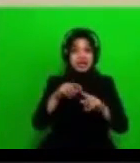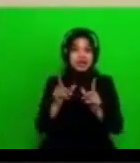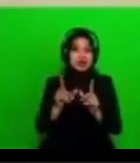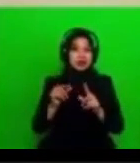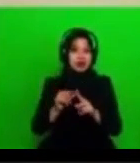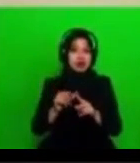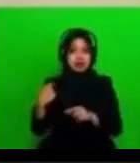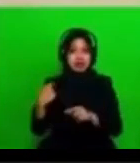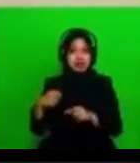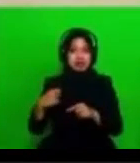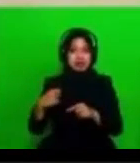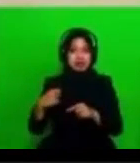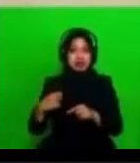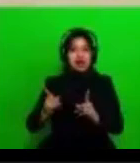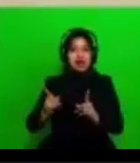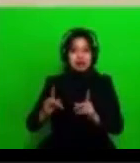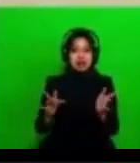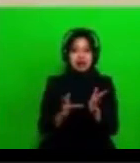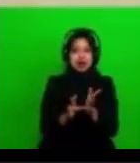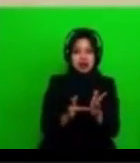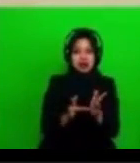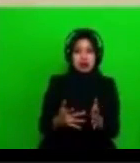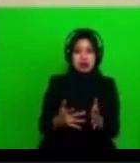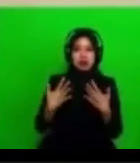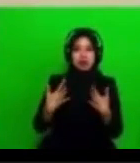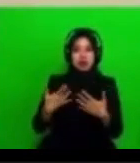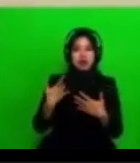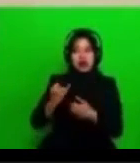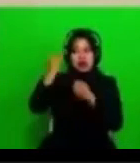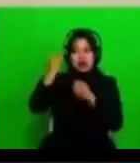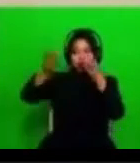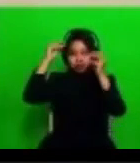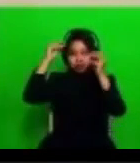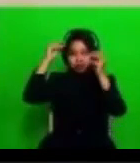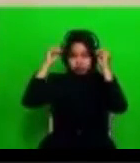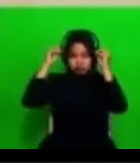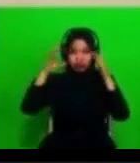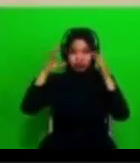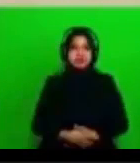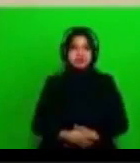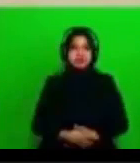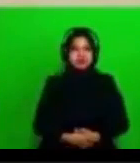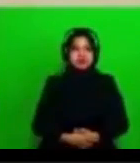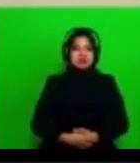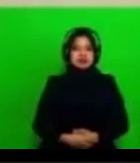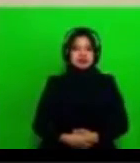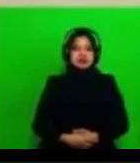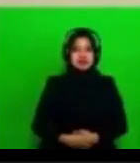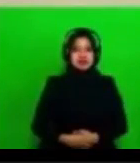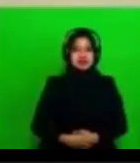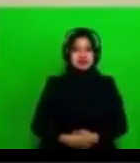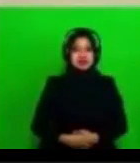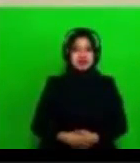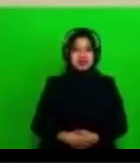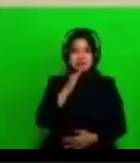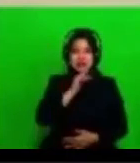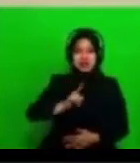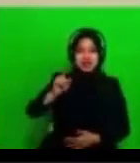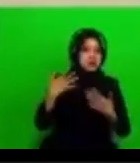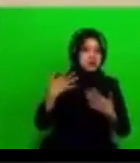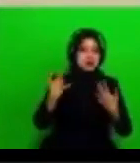Hari ini DWP Kemenag mengikuti webinar. Insya Allah mendapat ilmu.